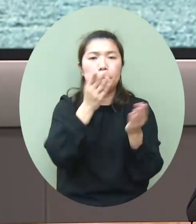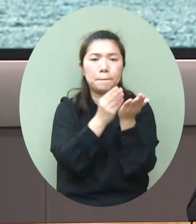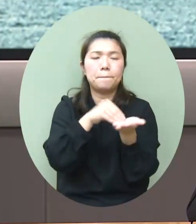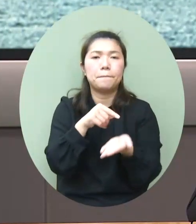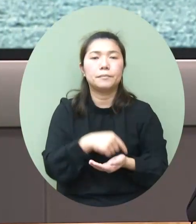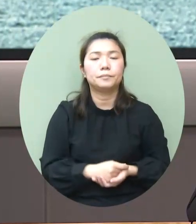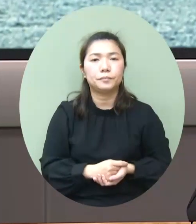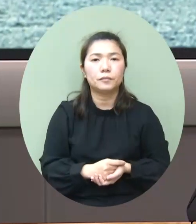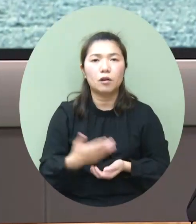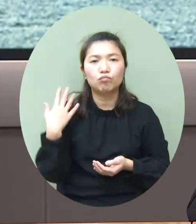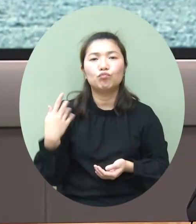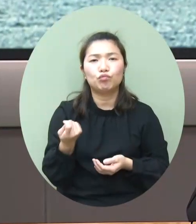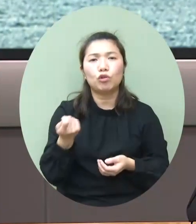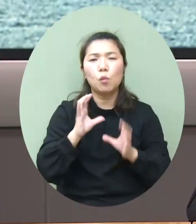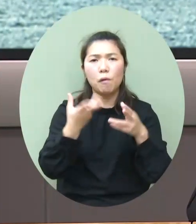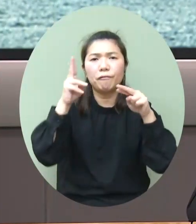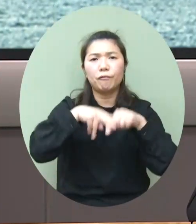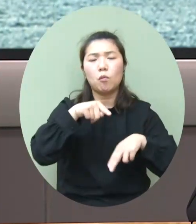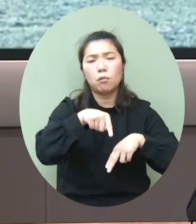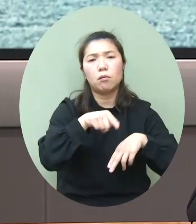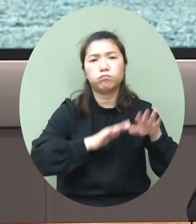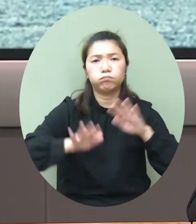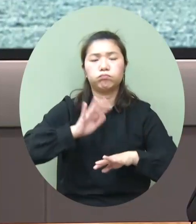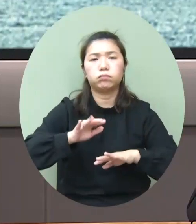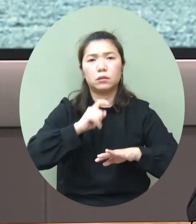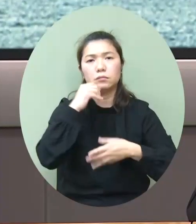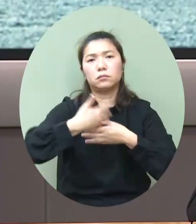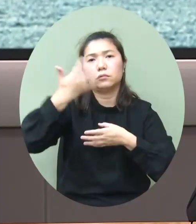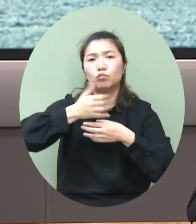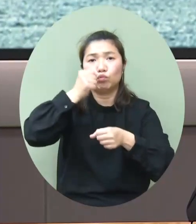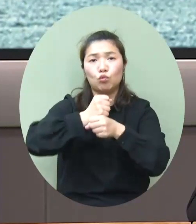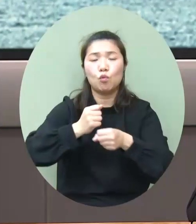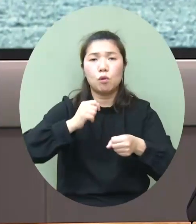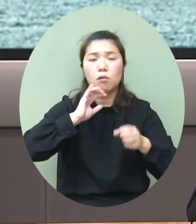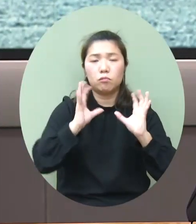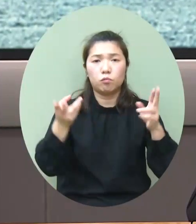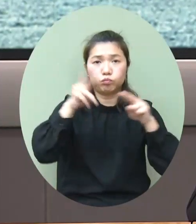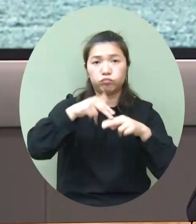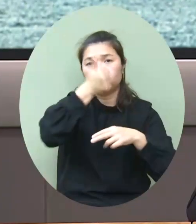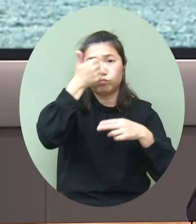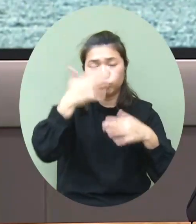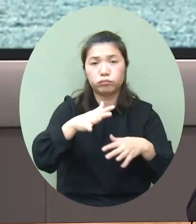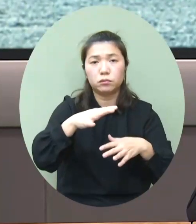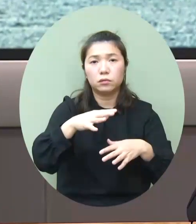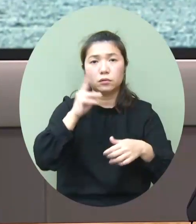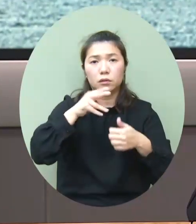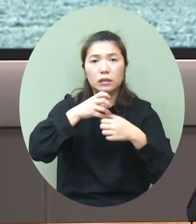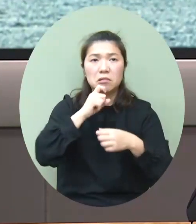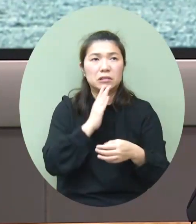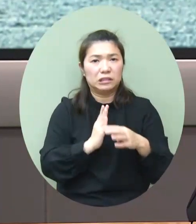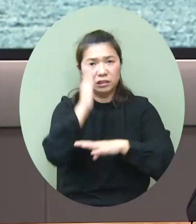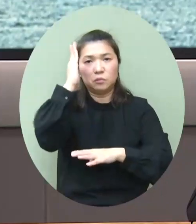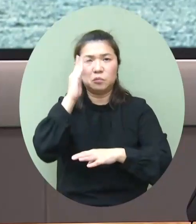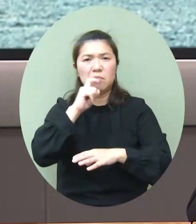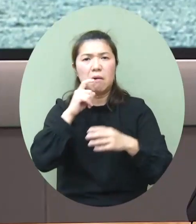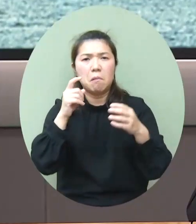来。所以最近我们围封行动，可能每幢大厦进行强检围封之后